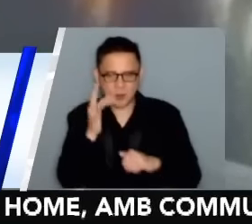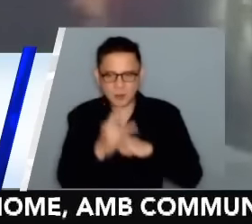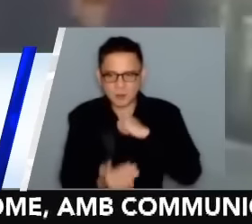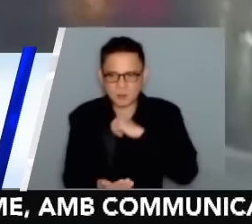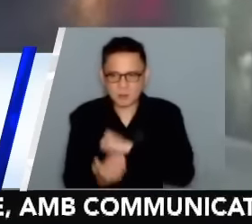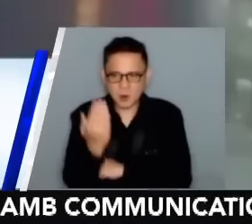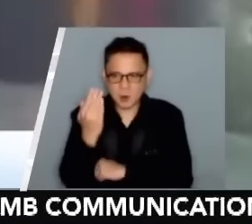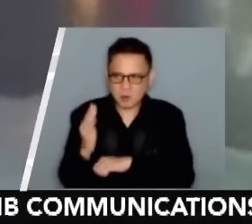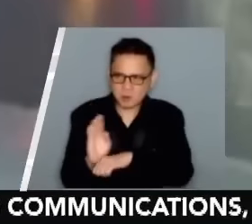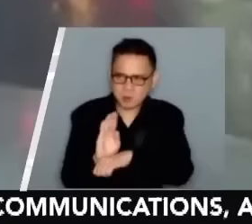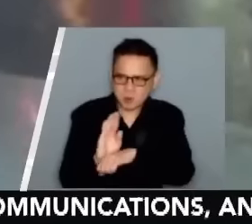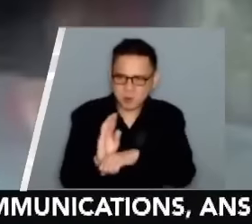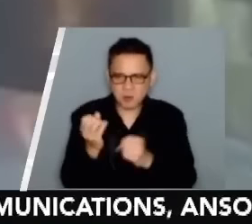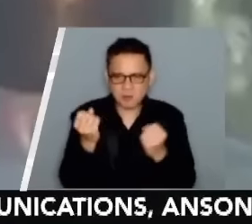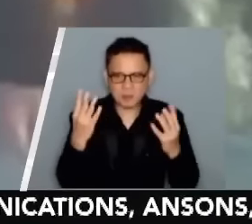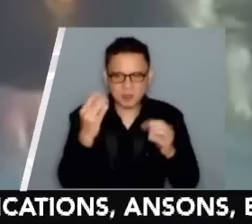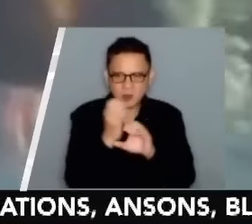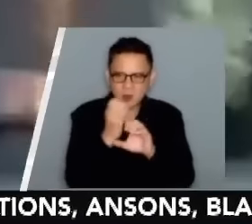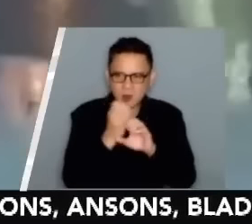sasakyan sa